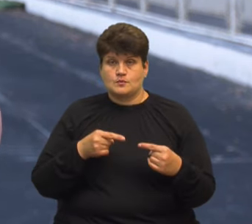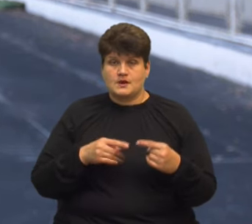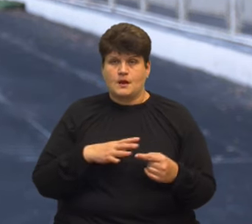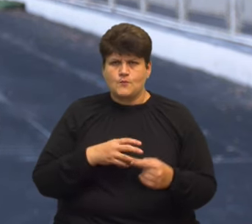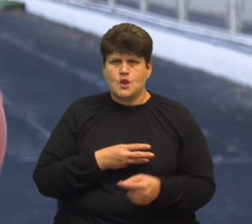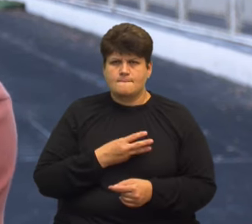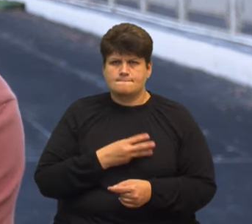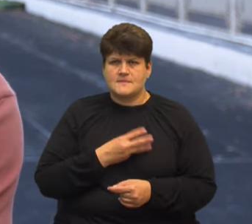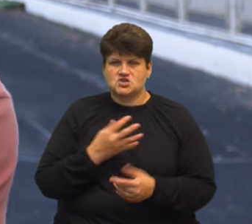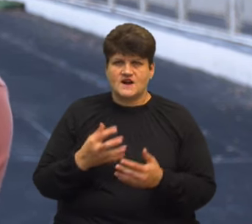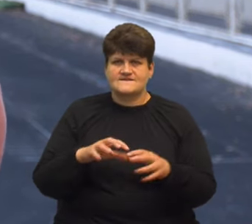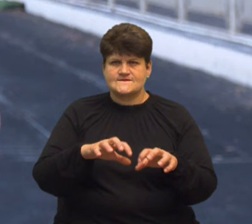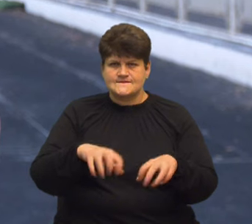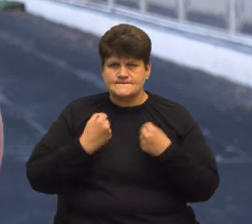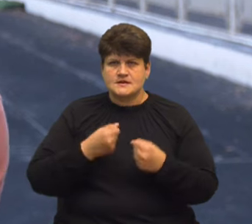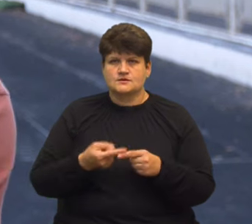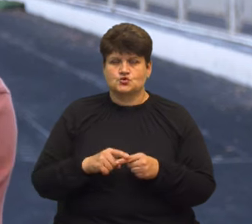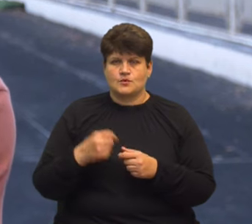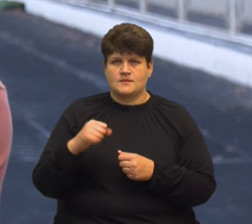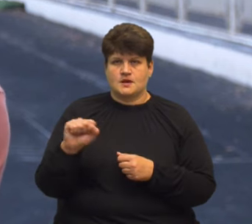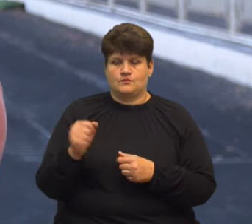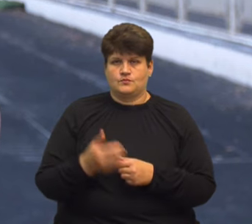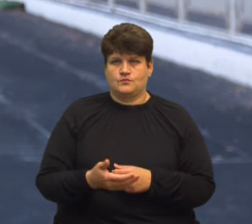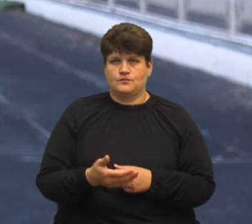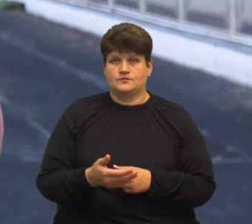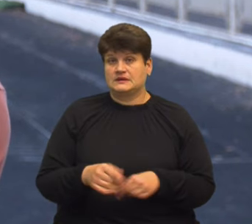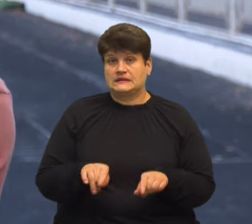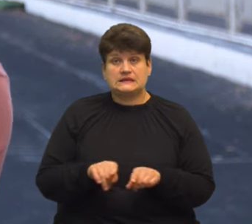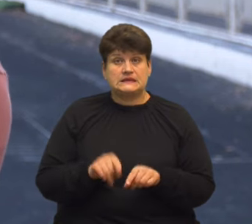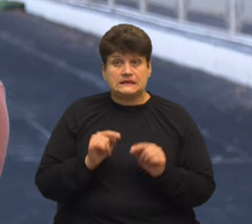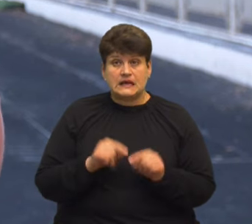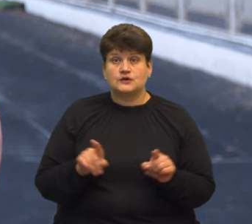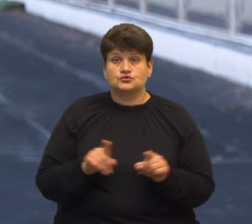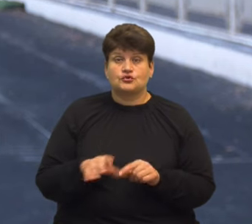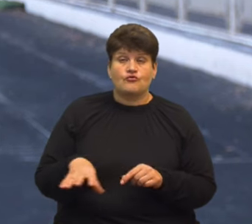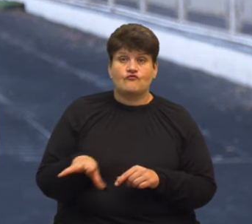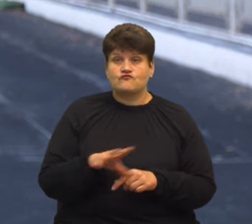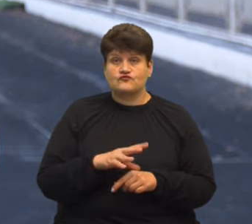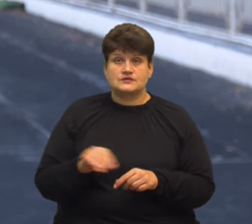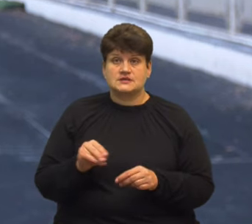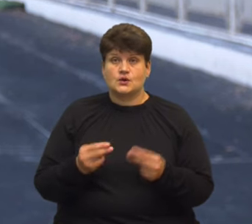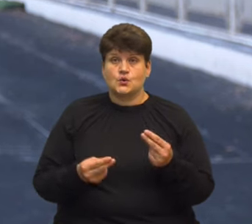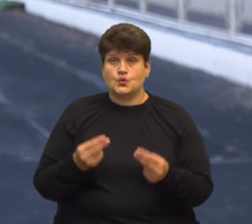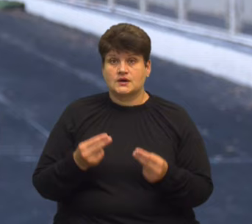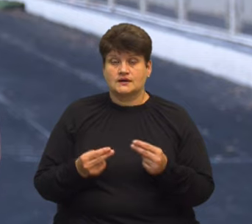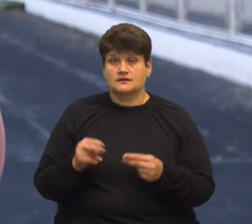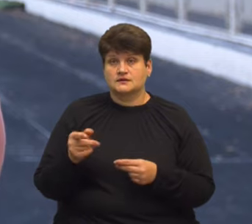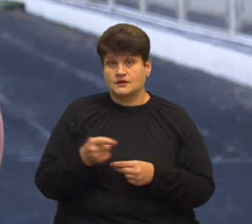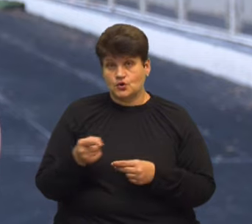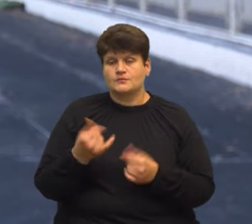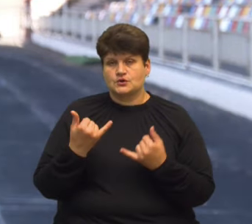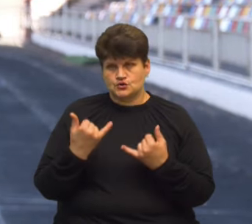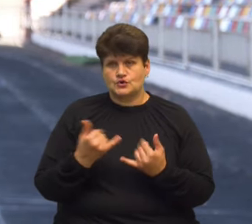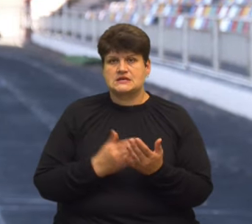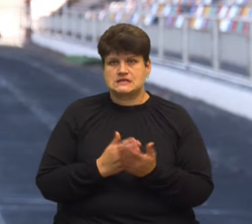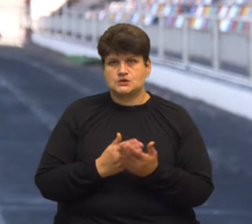бажання вирвати цю перемогу, перемогти. Так що все по грі, і Тернопіль сьогодні заслуговує